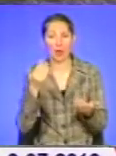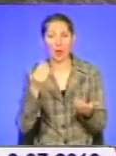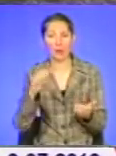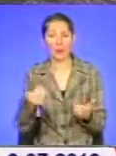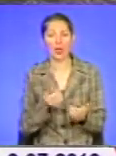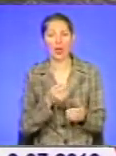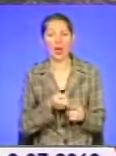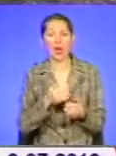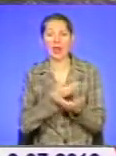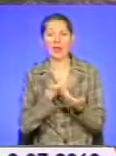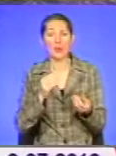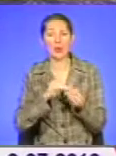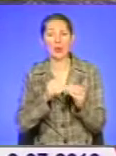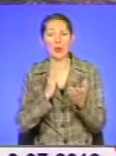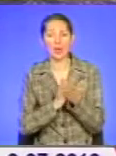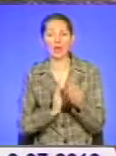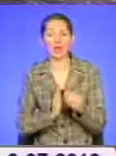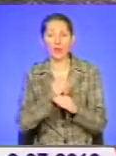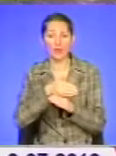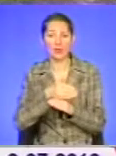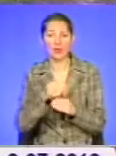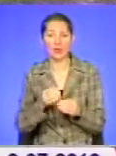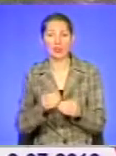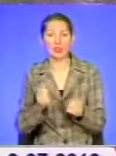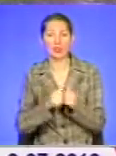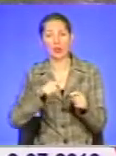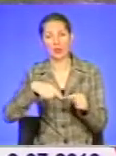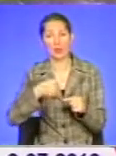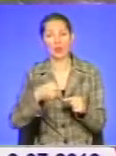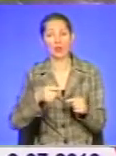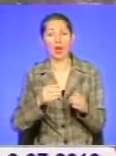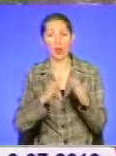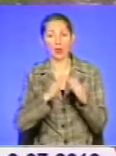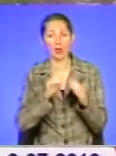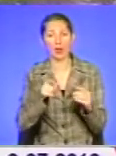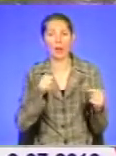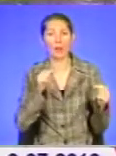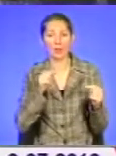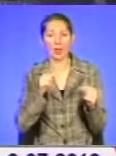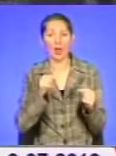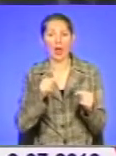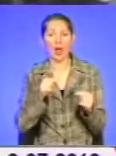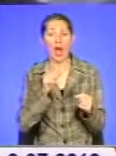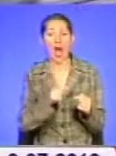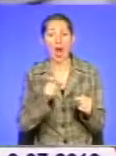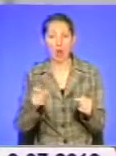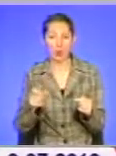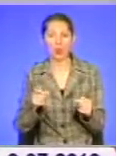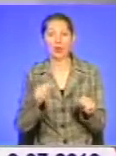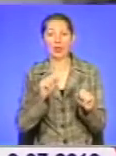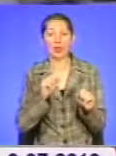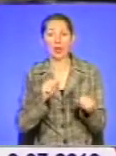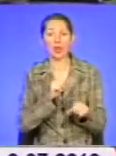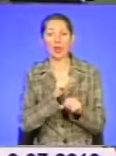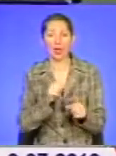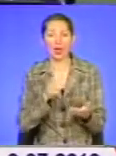менш проблемним є і в'їзд до наступних будинків. Там всупереч дії правил благоустрою люди ставлять автівки під дерева та на